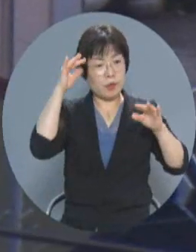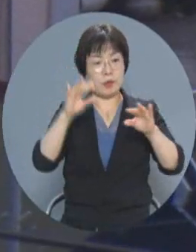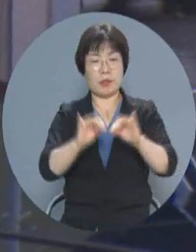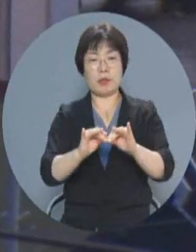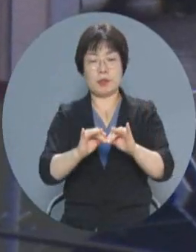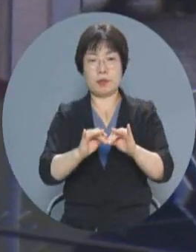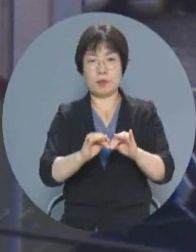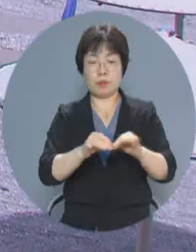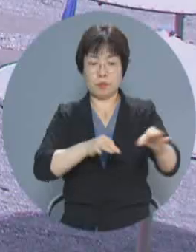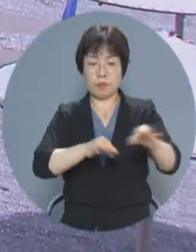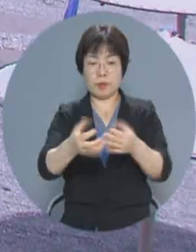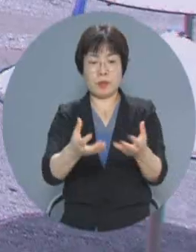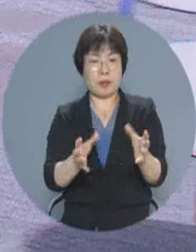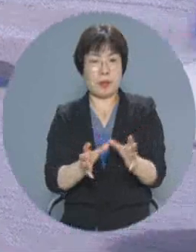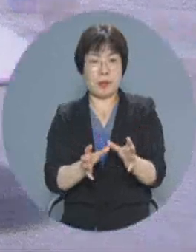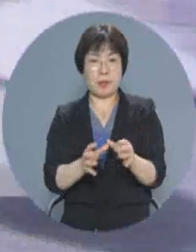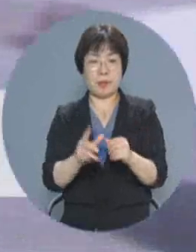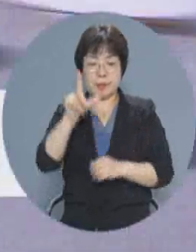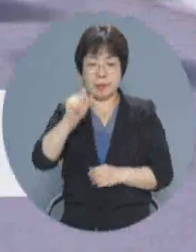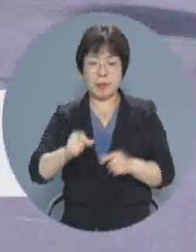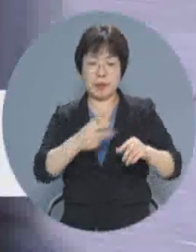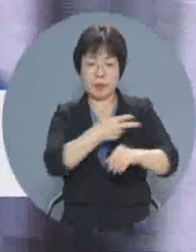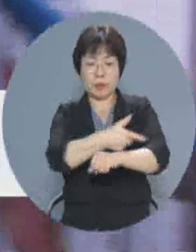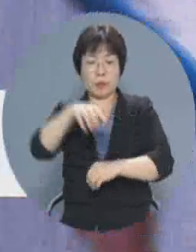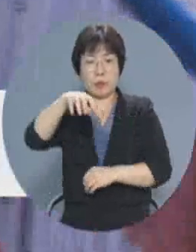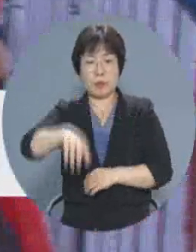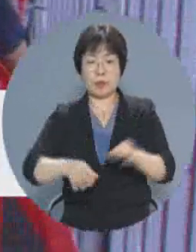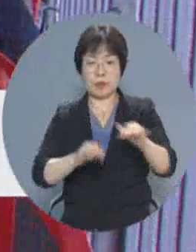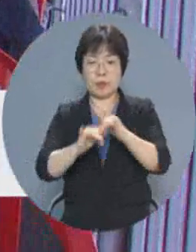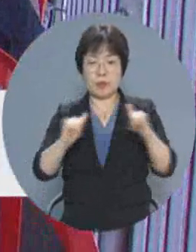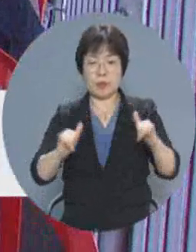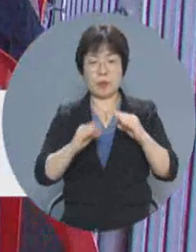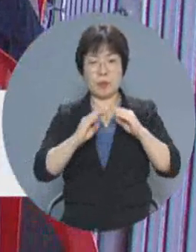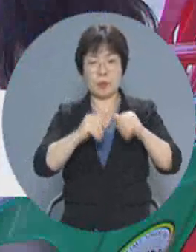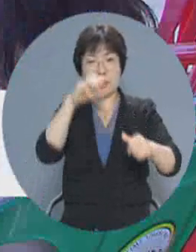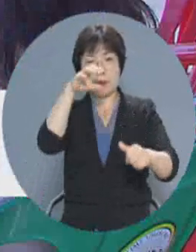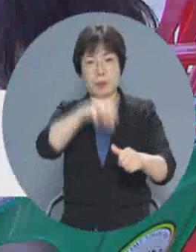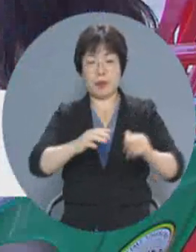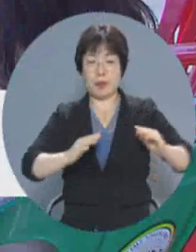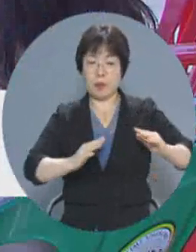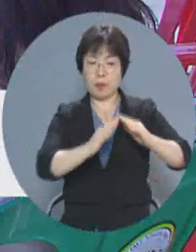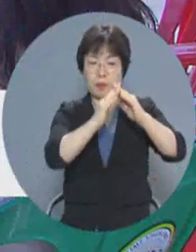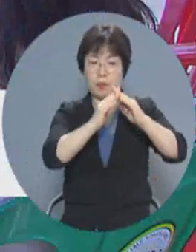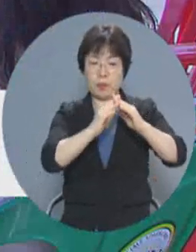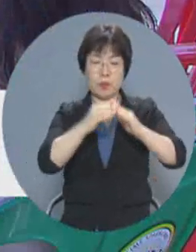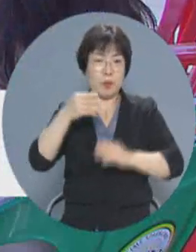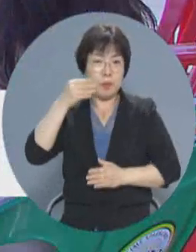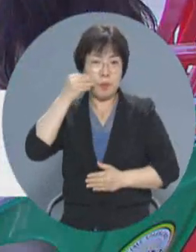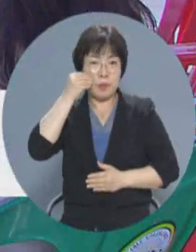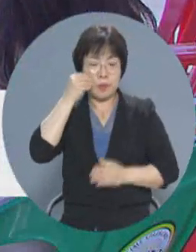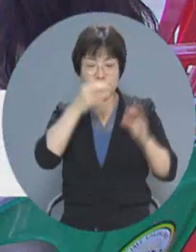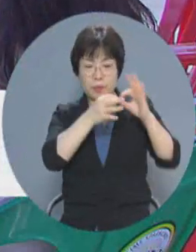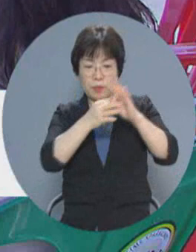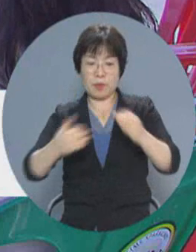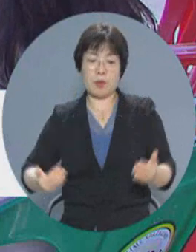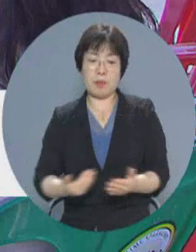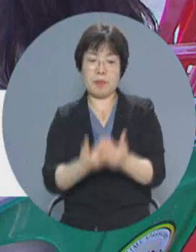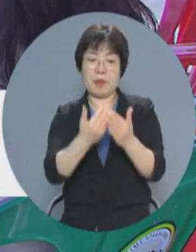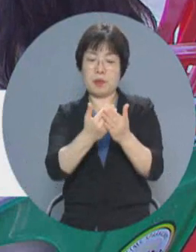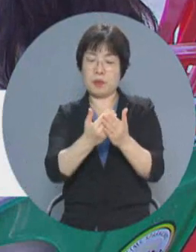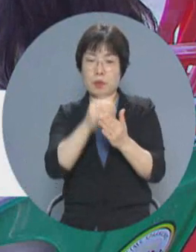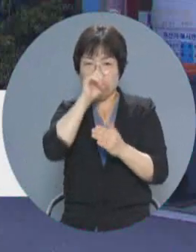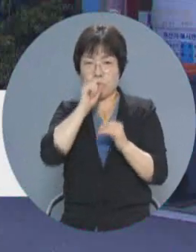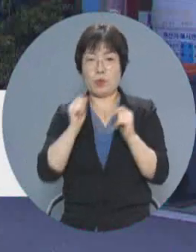목소리도 있습니다. 해수욕장 인근 상인들은 자연 녹지 지역으로 지정돼 점점 낡아가는 마을을 발전시킬 기회라고